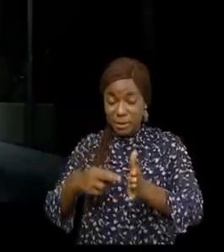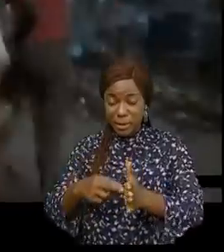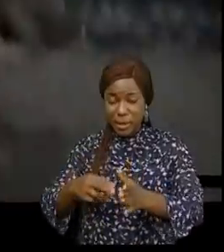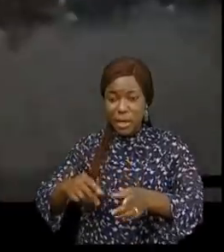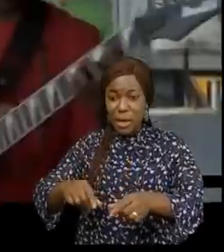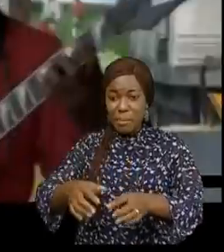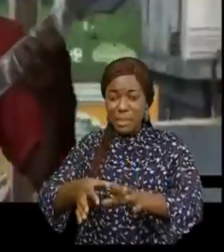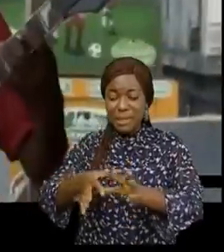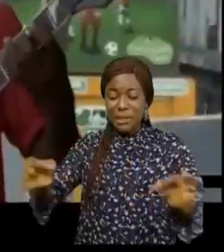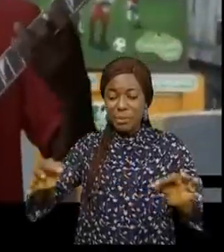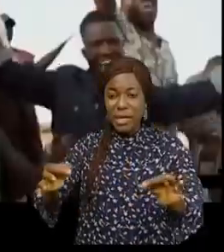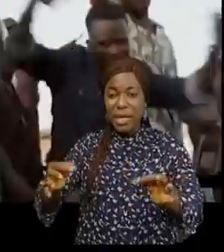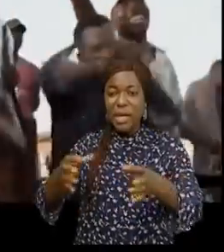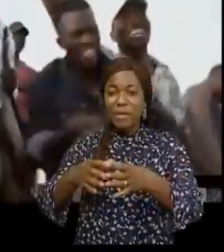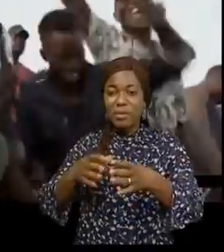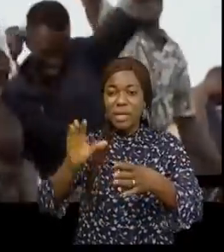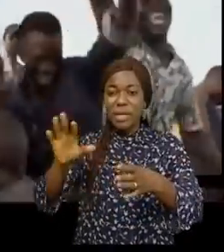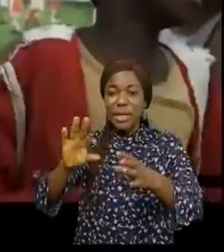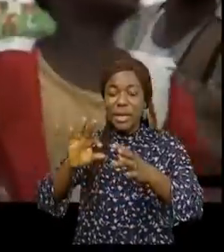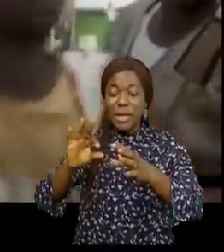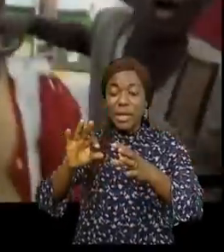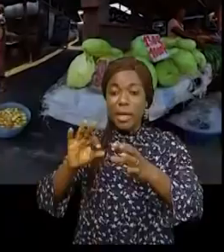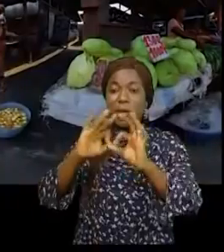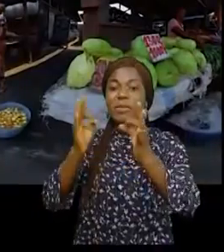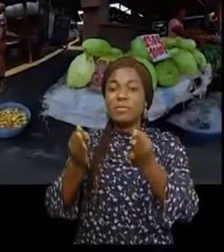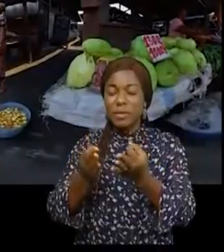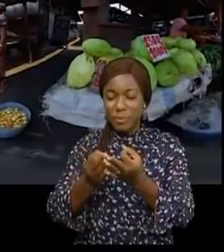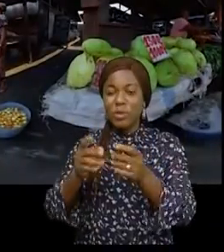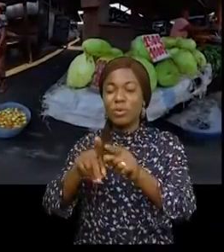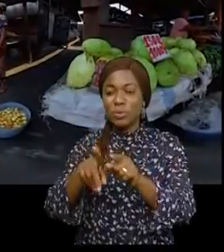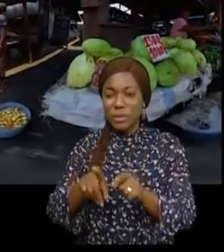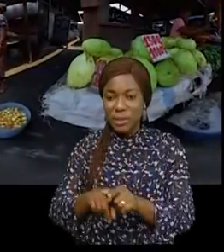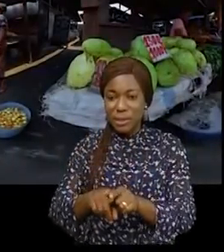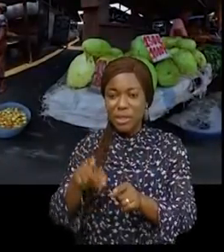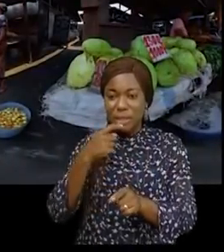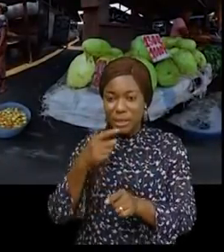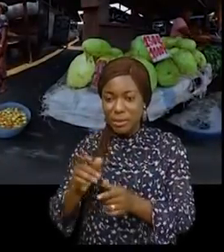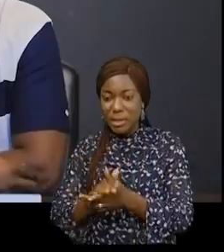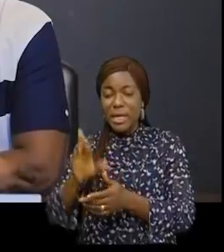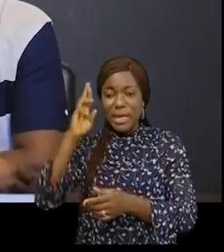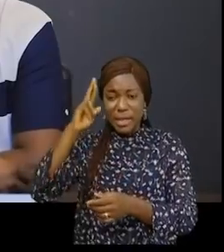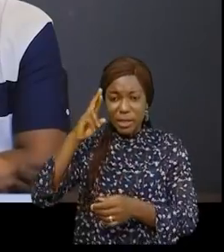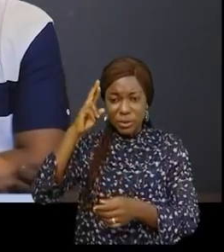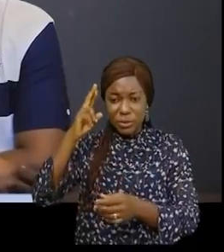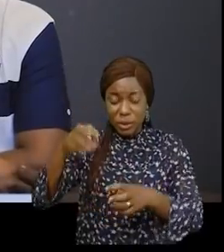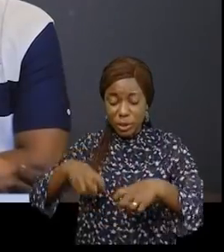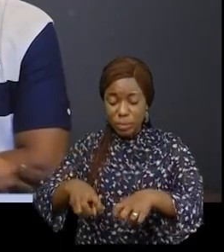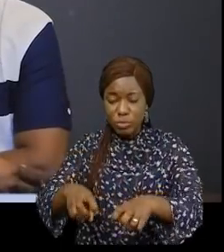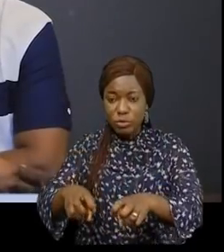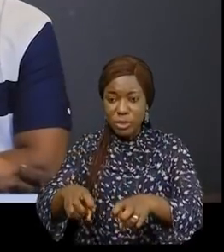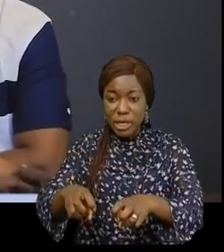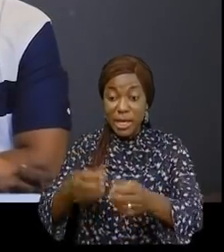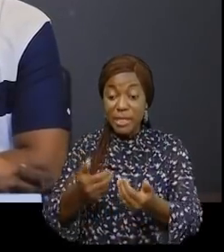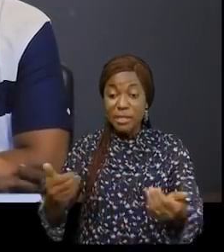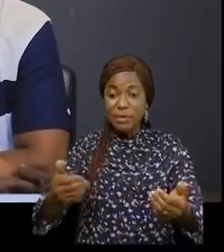film qui a pris pratiquement 7 mois de tournage revient aussi sur les diverses raisons qui poussent ces enfants à quitter leur